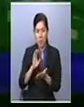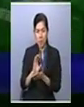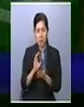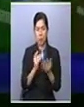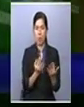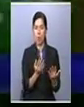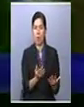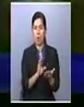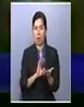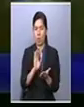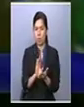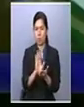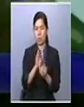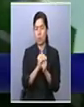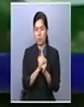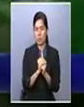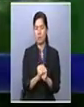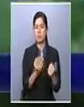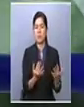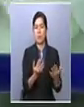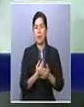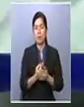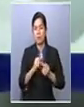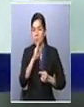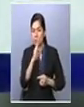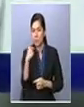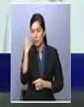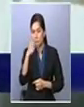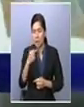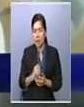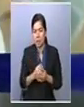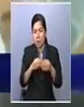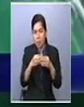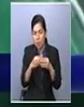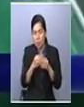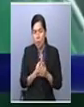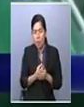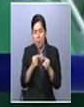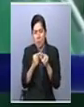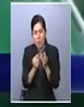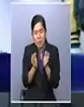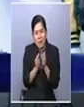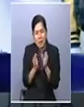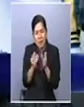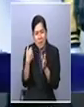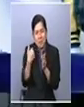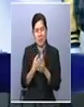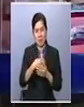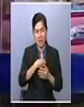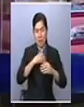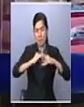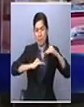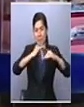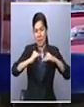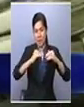ค้าการลงทุนในประเทศจีนมากขึ้นค่ะแต่ถ้ามีผู้ประกอบการขนาดกลางและขนาดย่อมที่ต้องการสร้างแบรนด์ในประเทศจีนให้ติดตลาดแถ